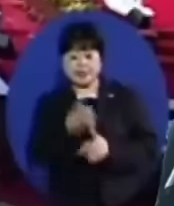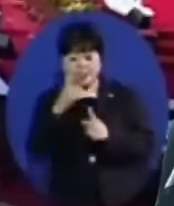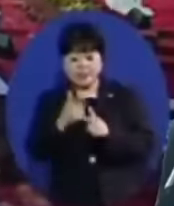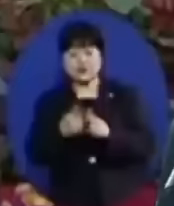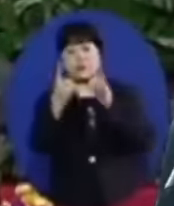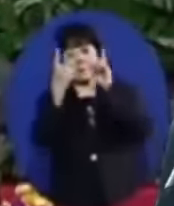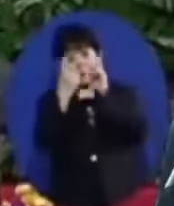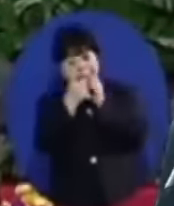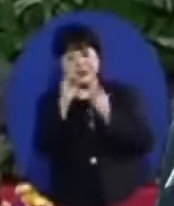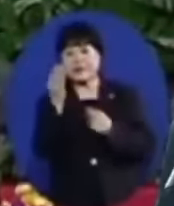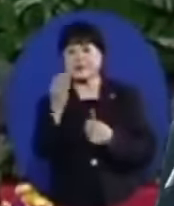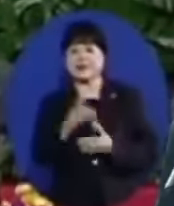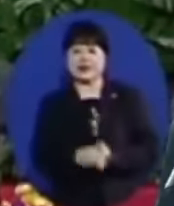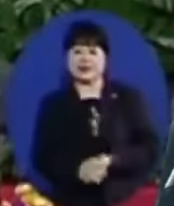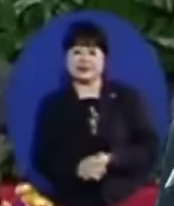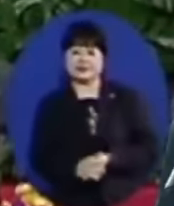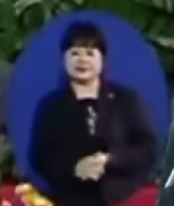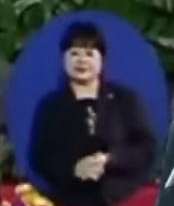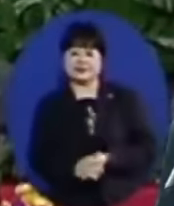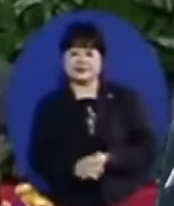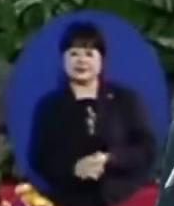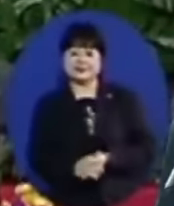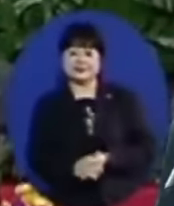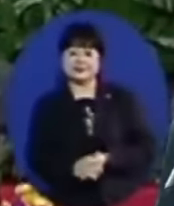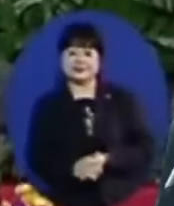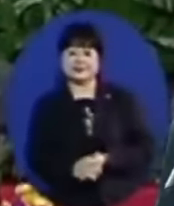예수님을 만나야 돼요.